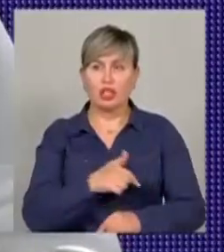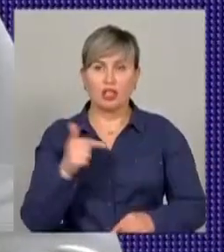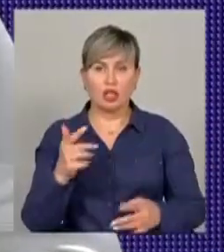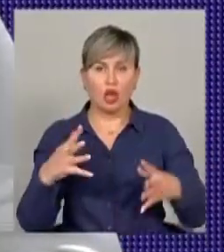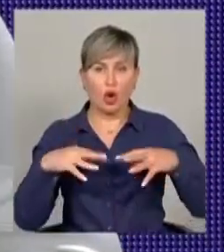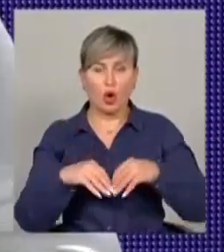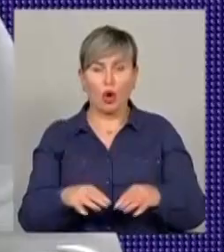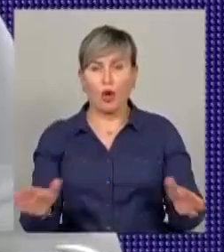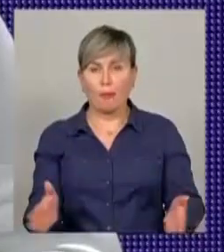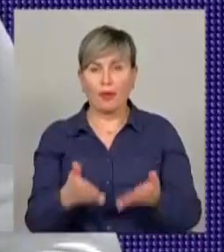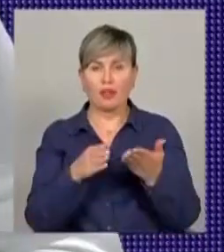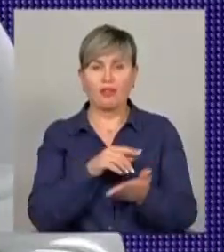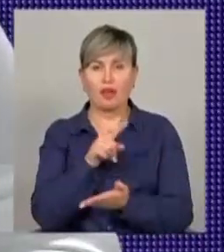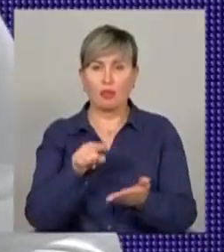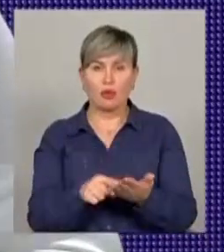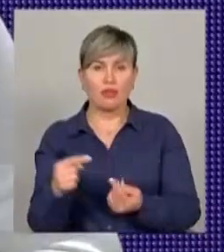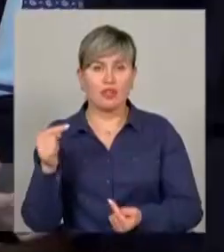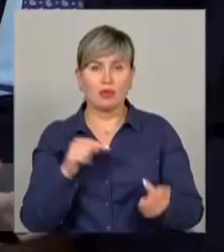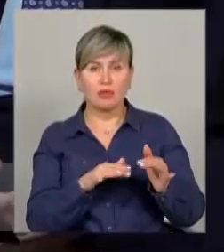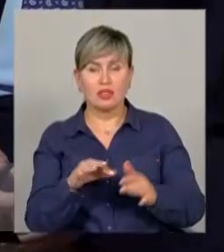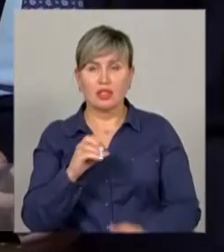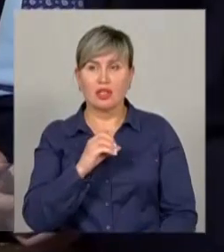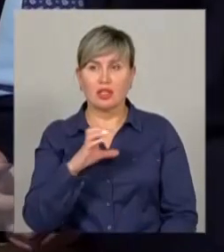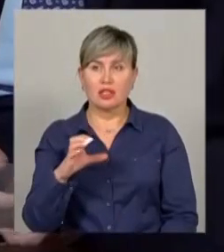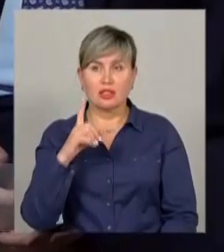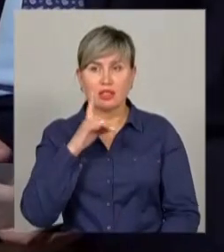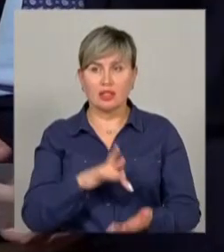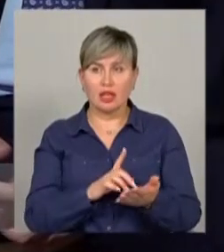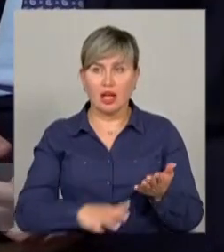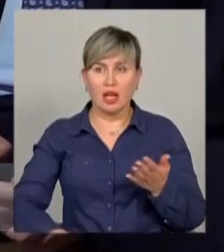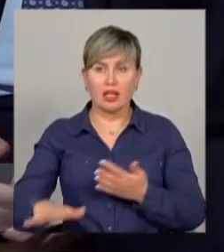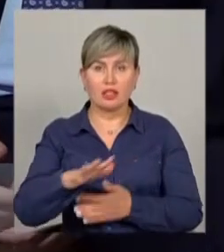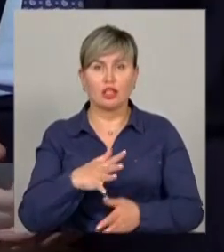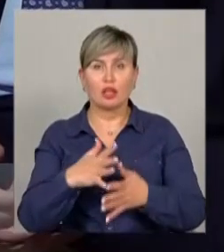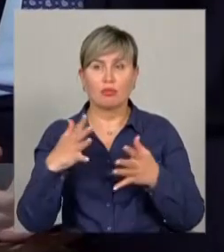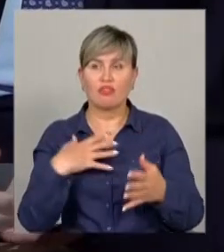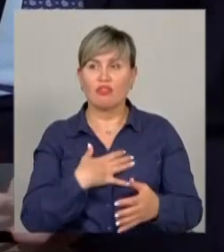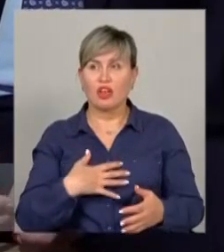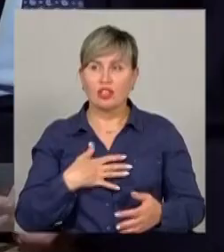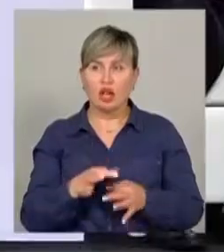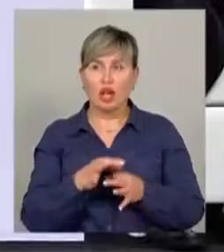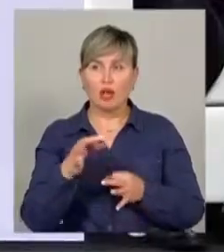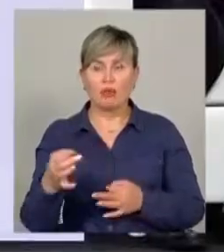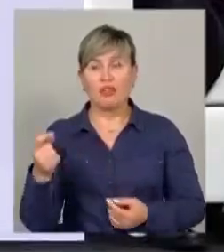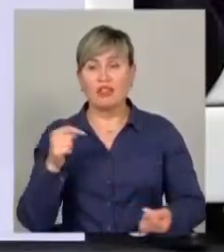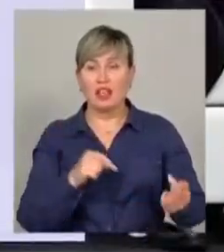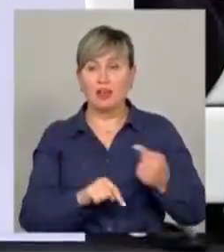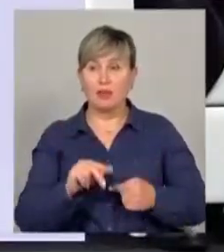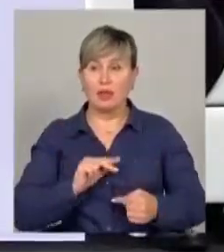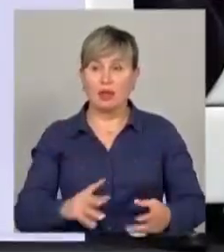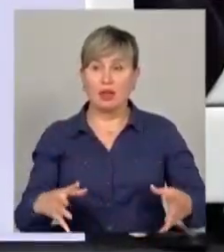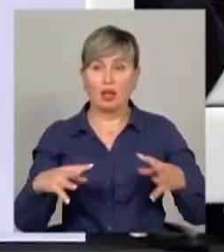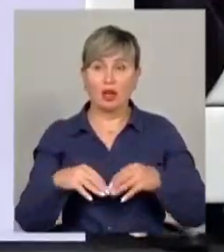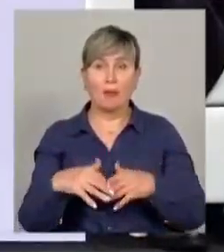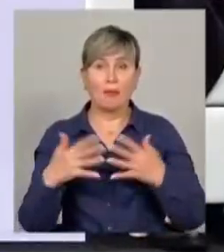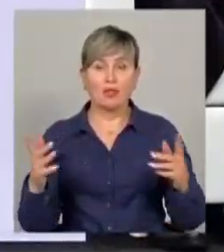общества затронут также вопросы взаимодействия ЕС и Центральной Азии в наиболее приоритетных областях взаимного сотрудничества.